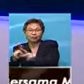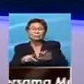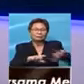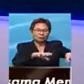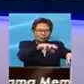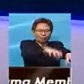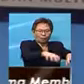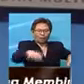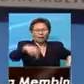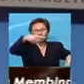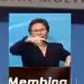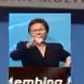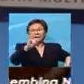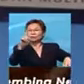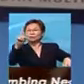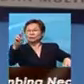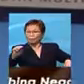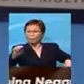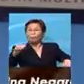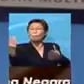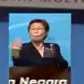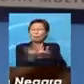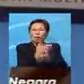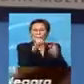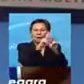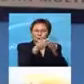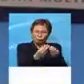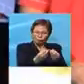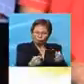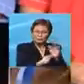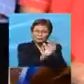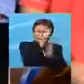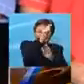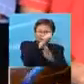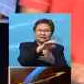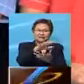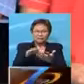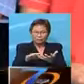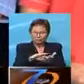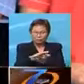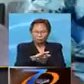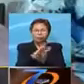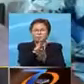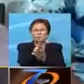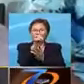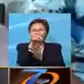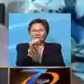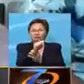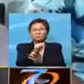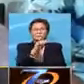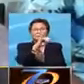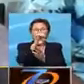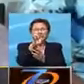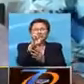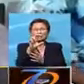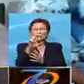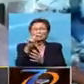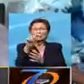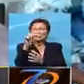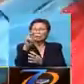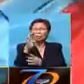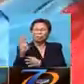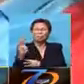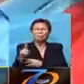yang mendapat PI1M baharu termasuk Kampung Pasir Tinggi, Capuh, Felda Tersat dan Jeragau Barat. Timbalan